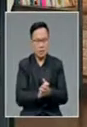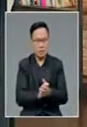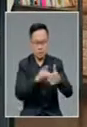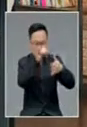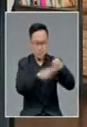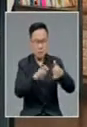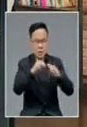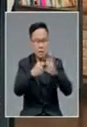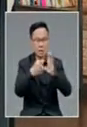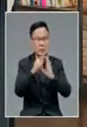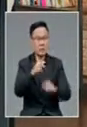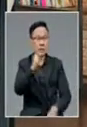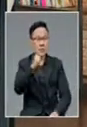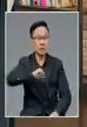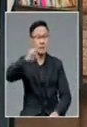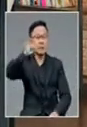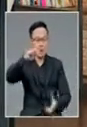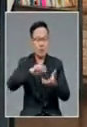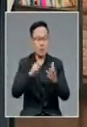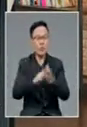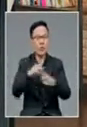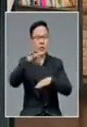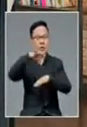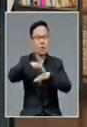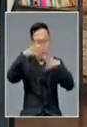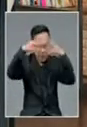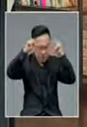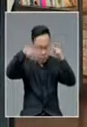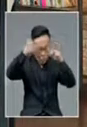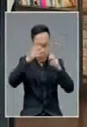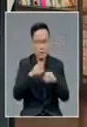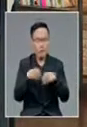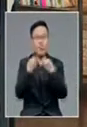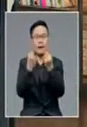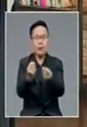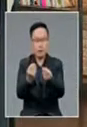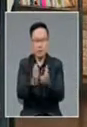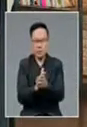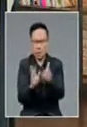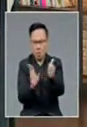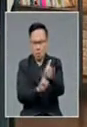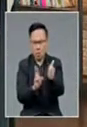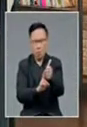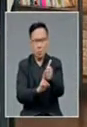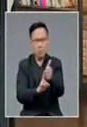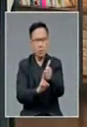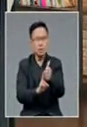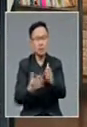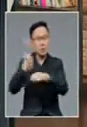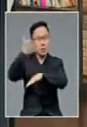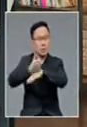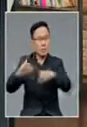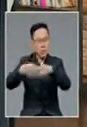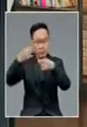จะไม่ได้อยู่ในอำนาจยาวนานหรอกแต่ว่าจะปูทางให้มีการอภัยโทษคนนี้ค่ะนายอันวาอิบราฮิมคนนี้เป็นอดีตผู้นำฝ่ายค้